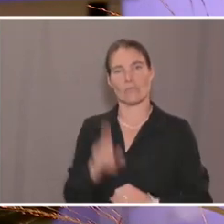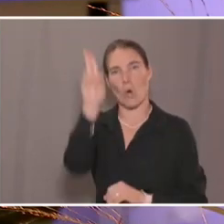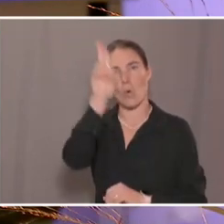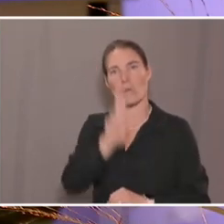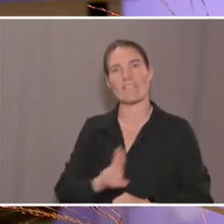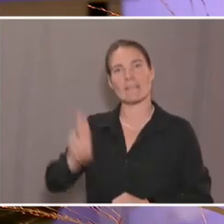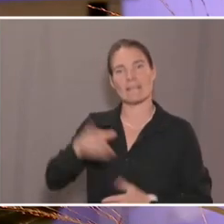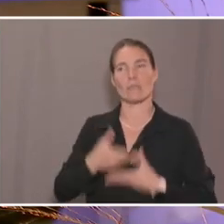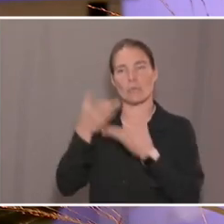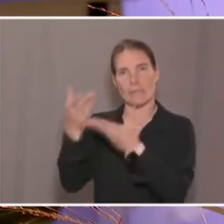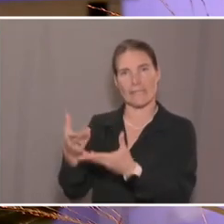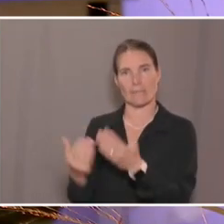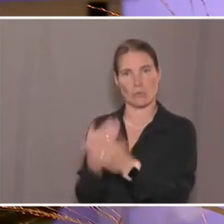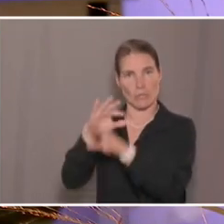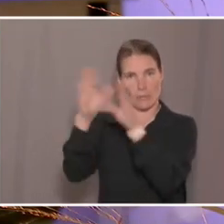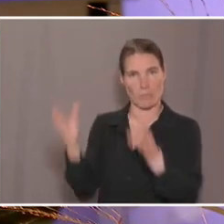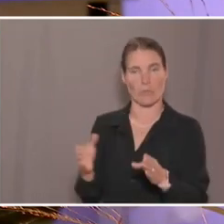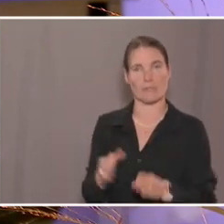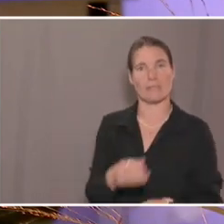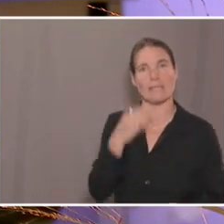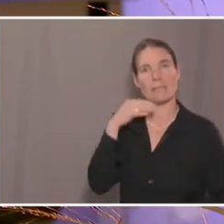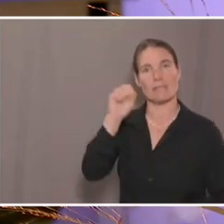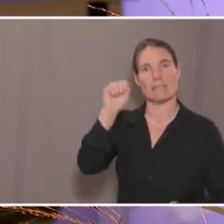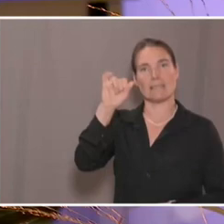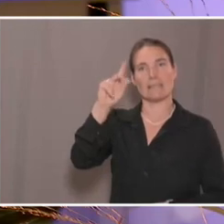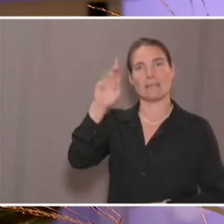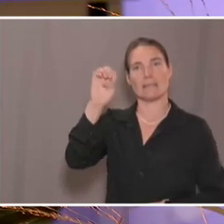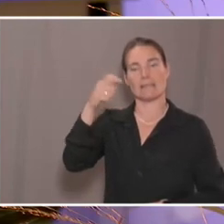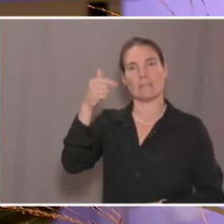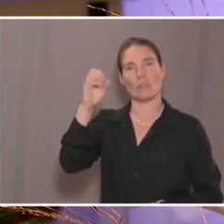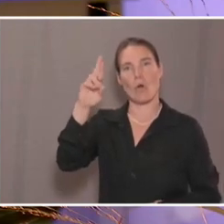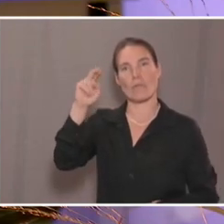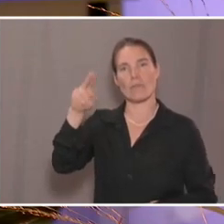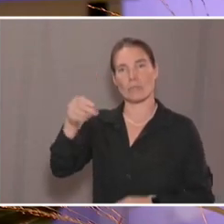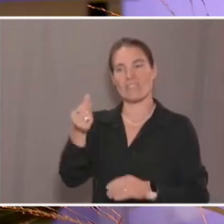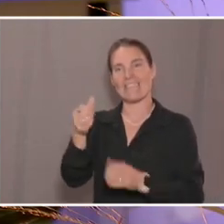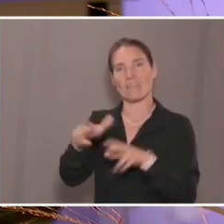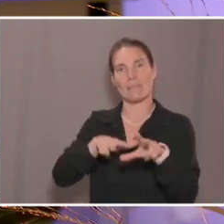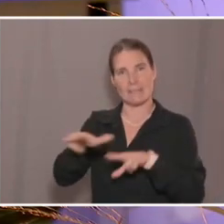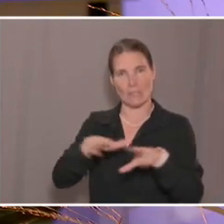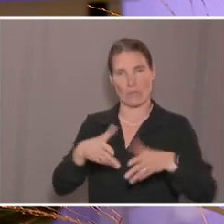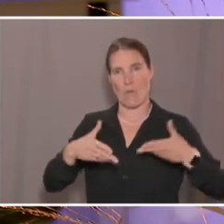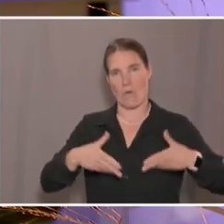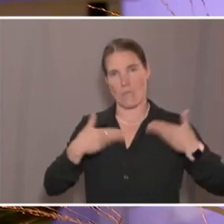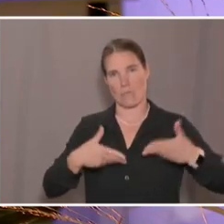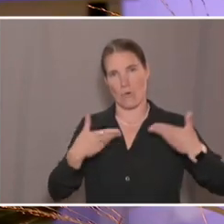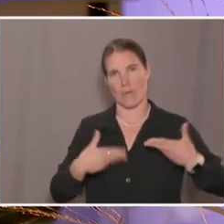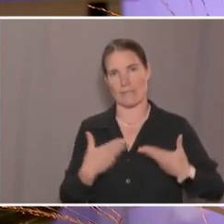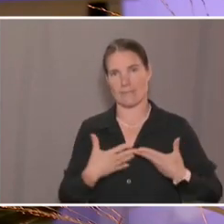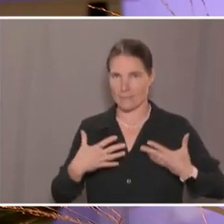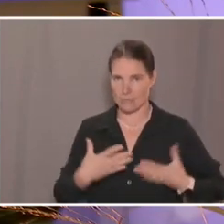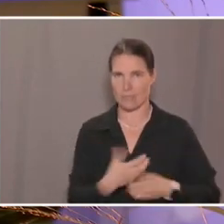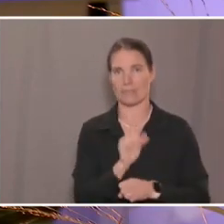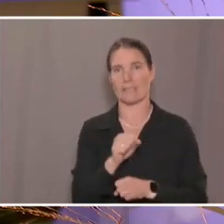übergeben. Liebe Silke Torp, Staatssekretärin aus dem Finanzministerium, ich freue mich darauf, dass es gelungen